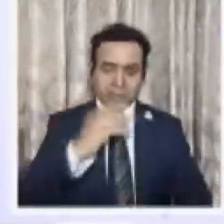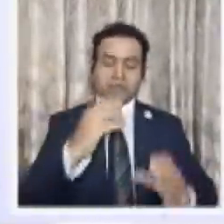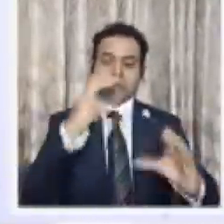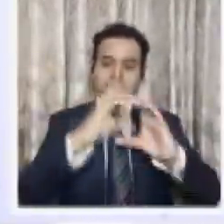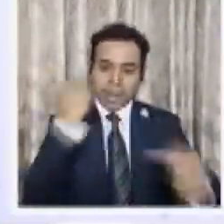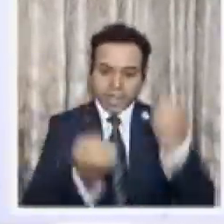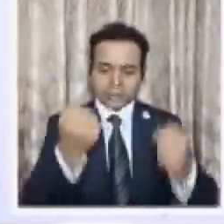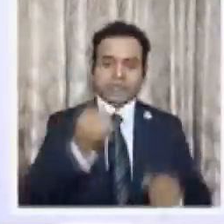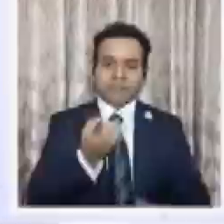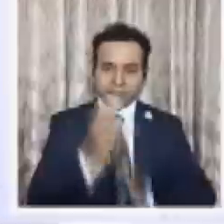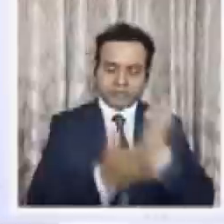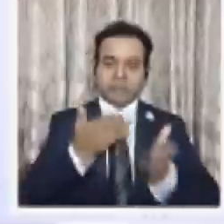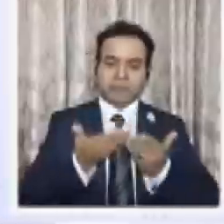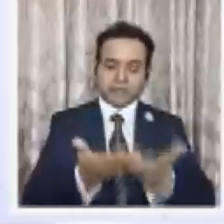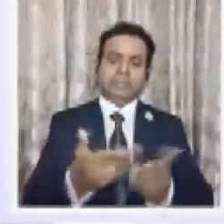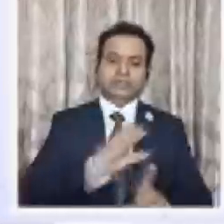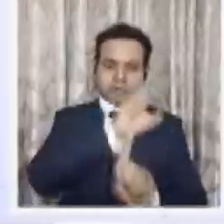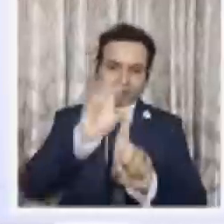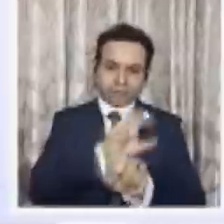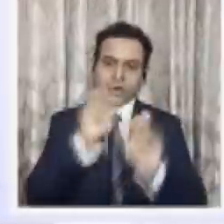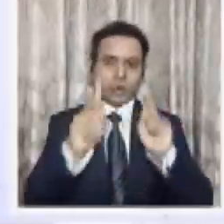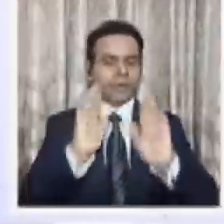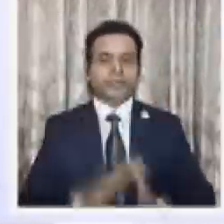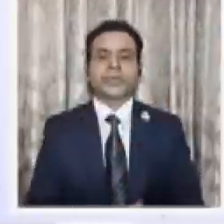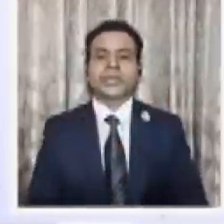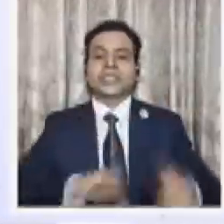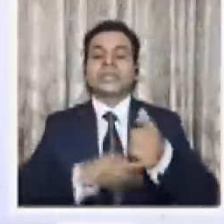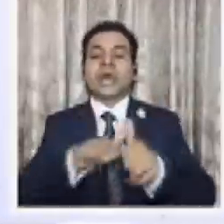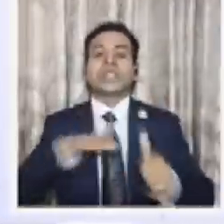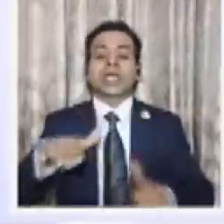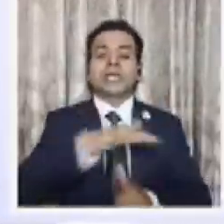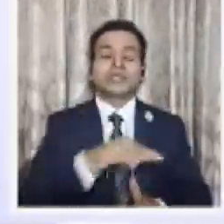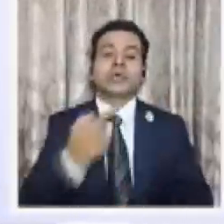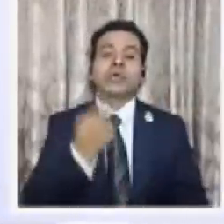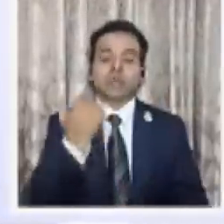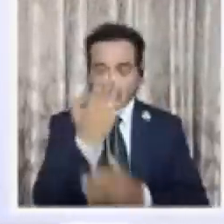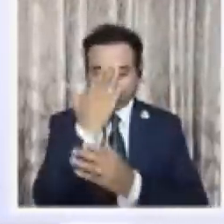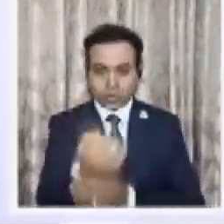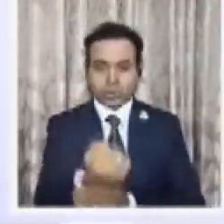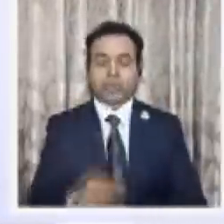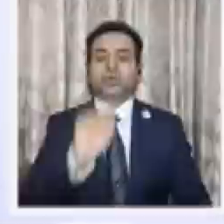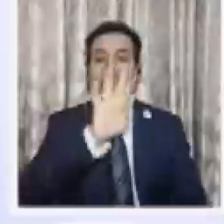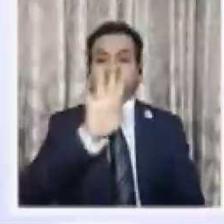7,68,729 জন, 3টি আন্তর্জাতিক বিমানবন্দর, সকল স্থল বন্দর, 2টি সমুদ্র বন্দর এবং ক্যান্টনমেন্ট রেলওয়ে স্টেশনে।